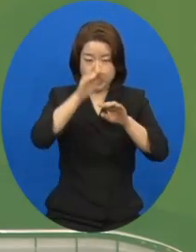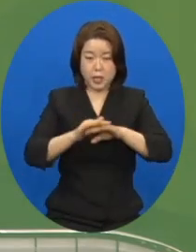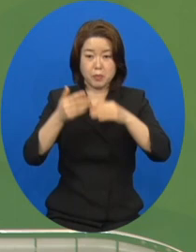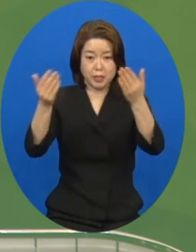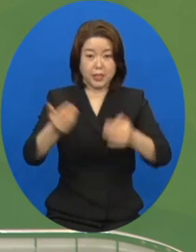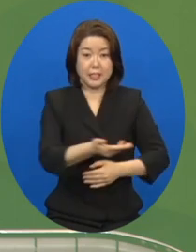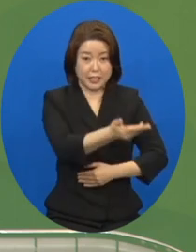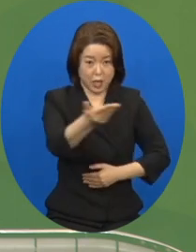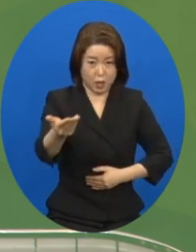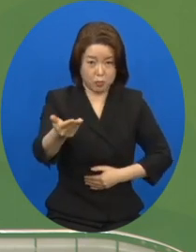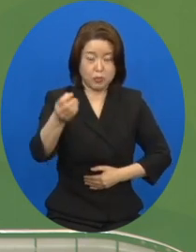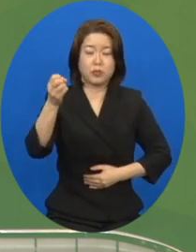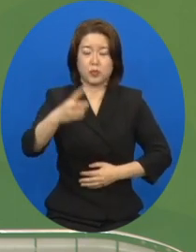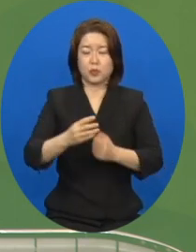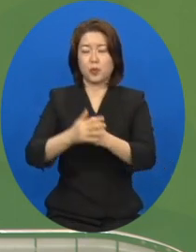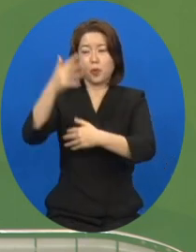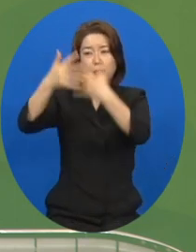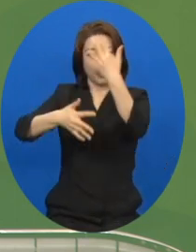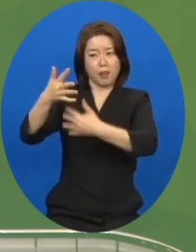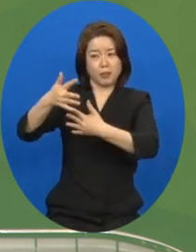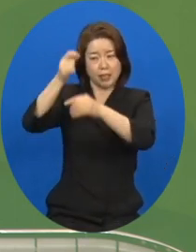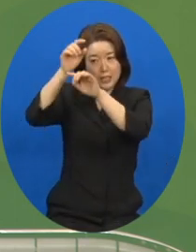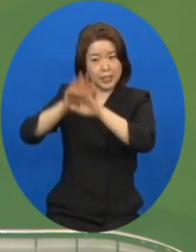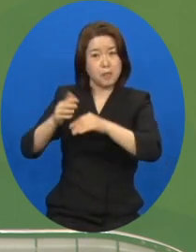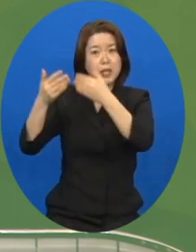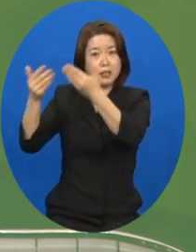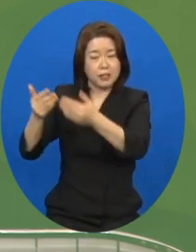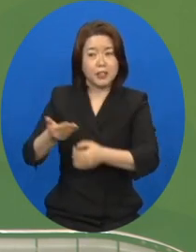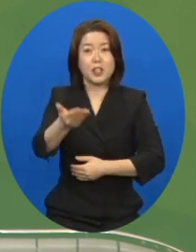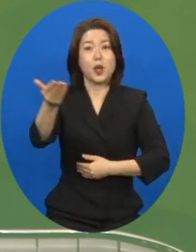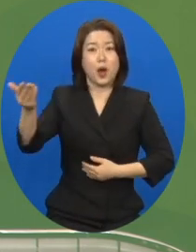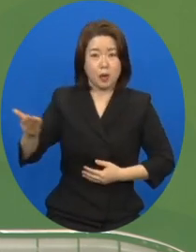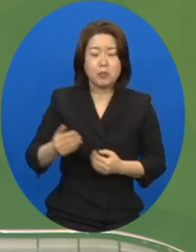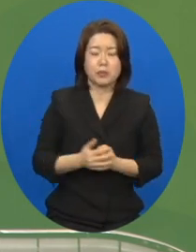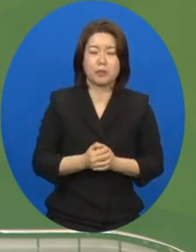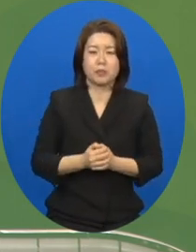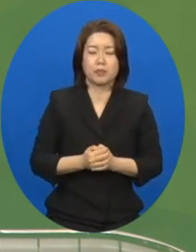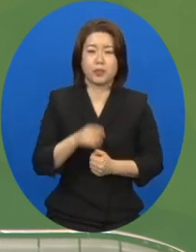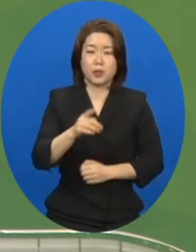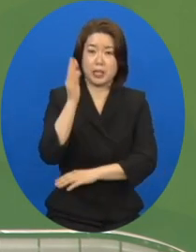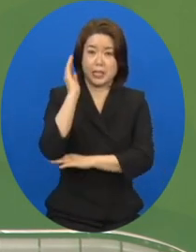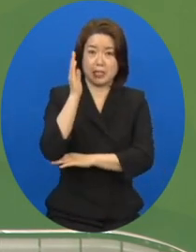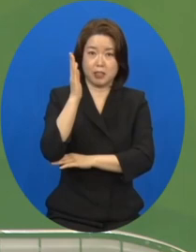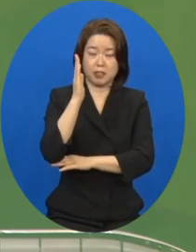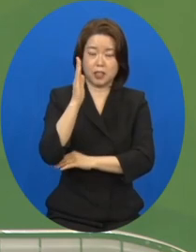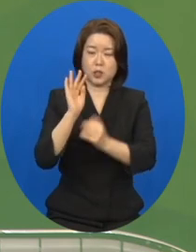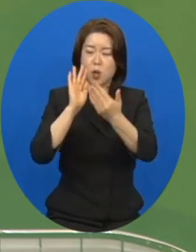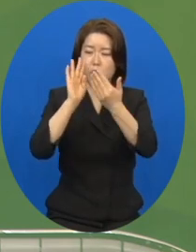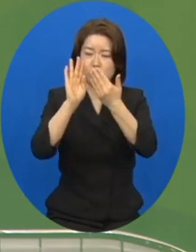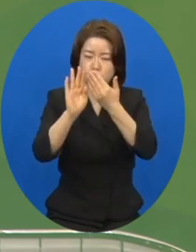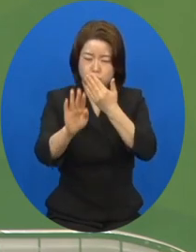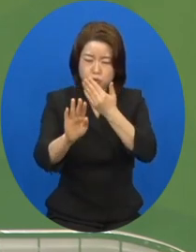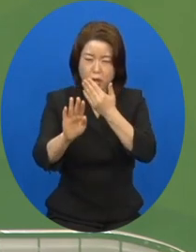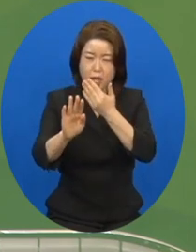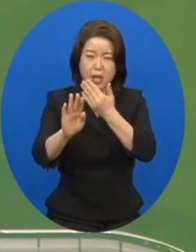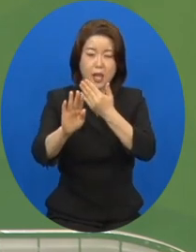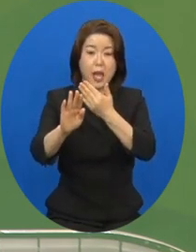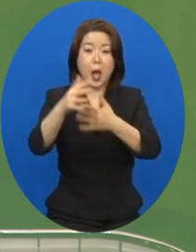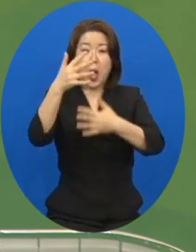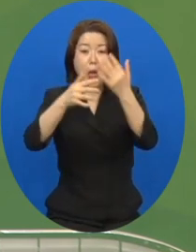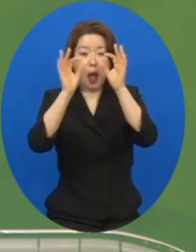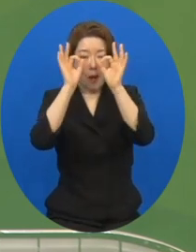또 영상으로 예배하시는 분들, 또 이 설교 영상을 그 이후에 들으시는 모든